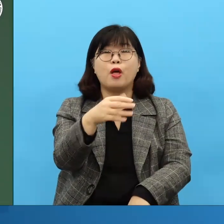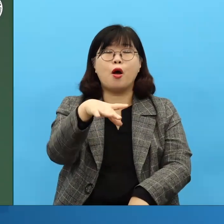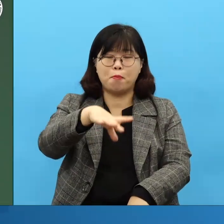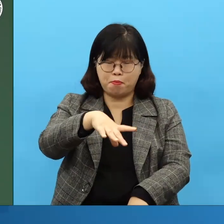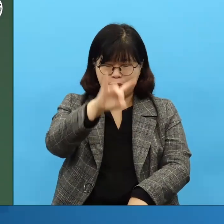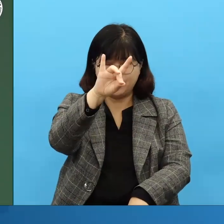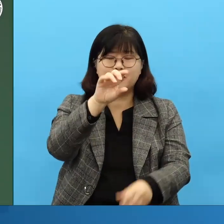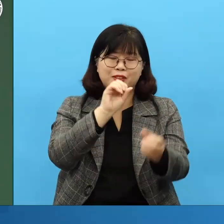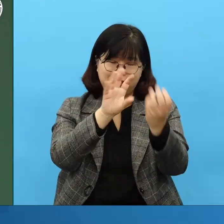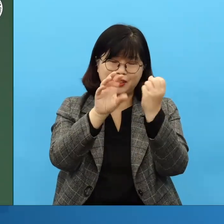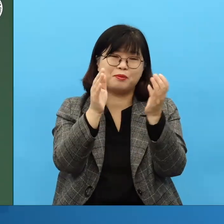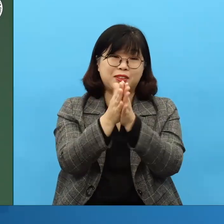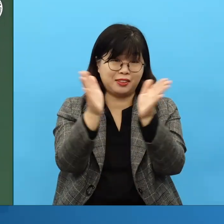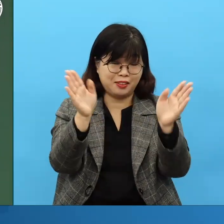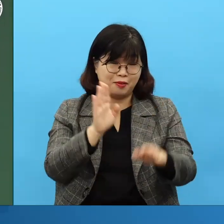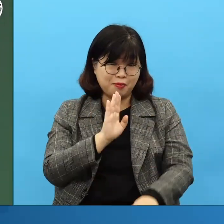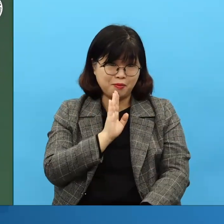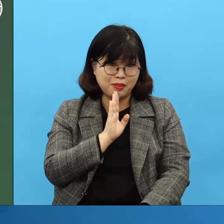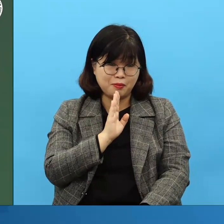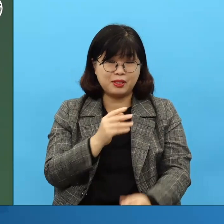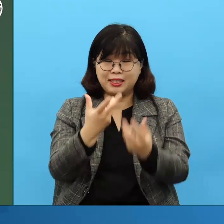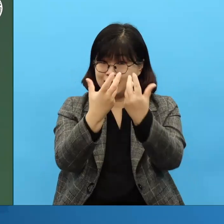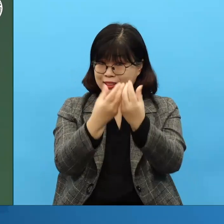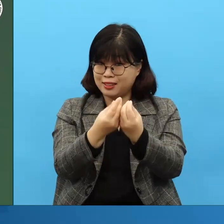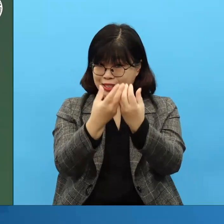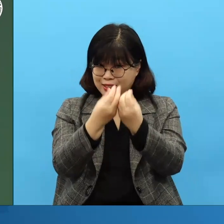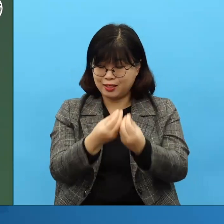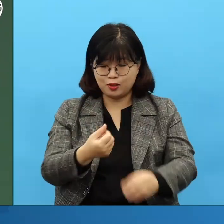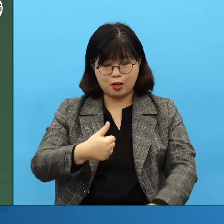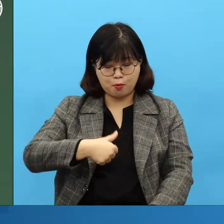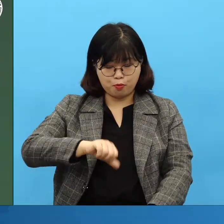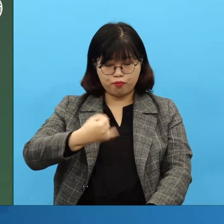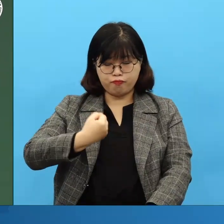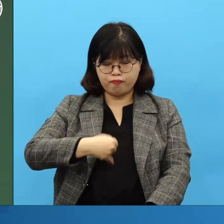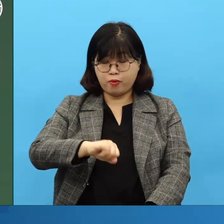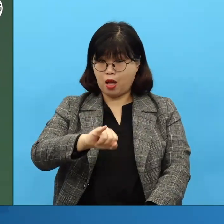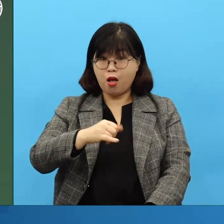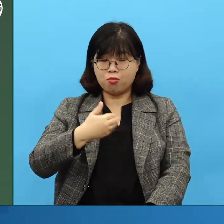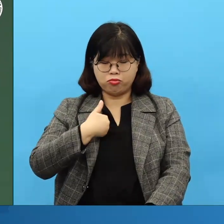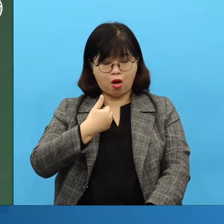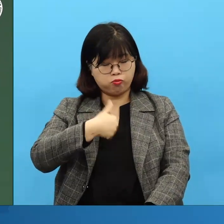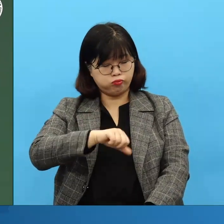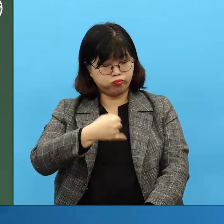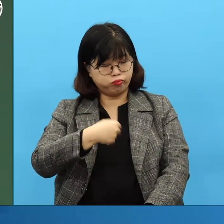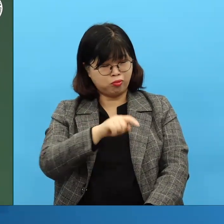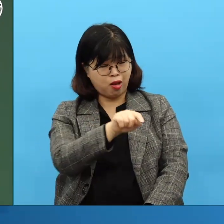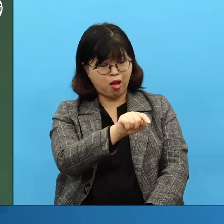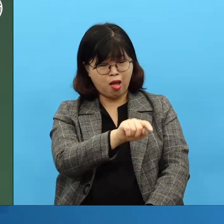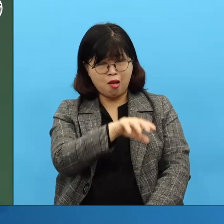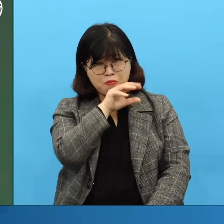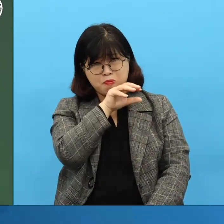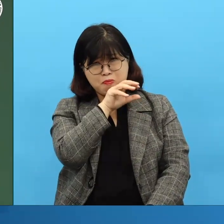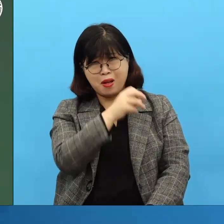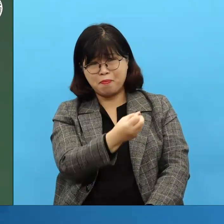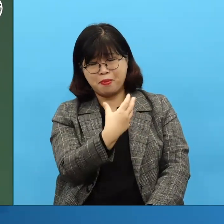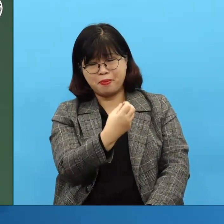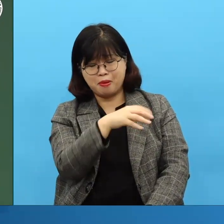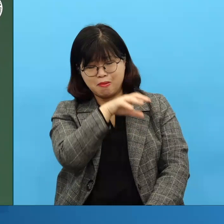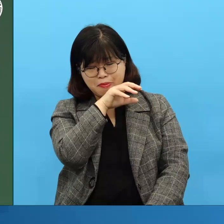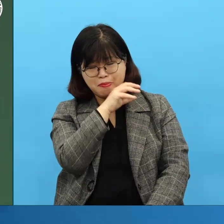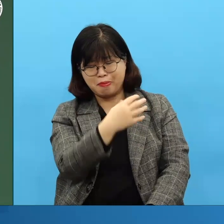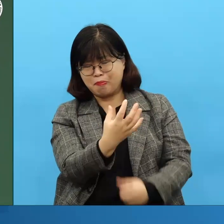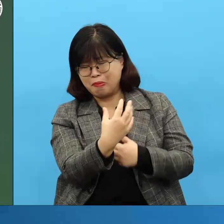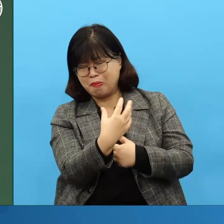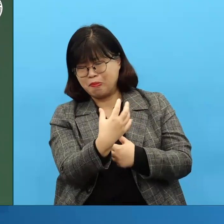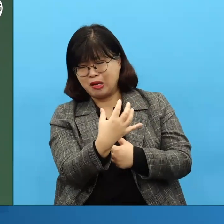자녀가 계속 불평을 한다면 어떻게 되겠어요? What would happen if your children were constantly resenting and complaining? 그럼